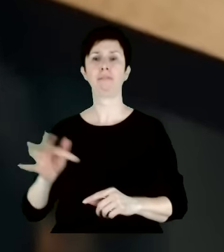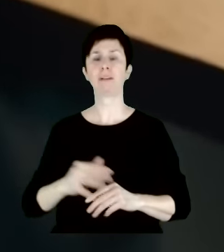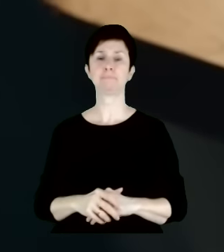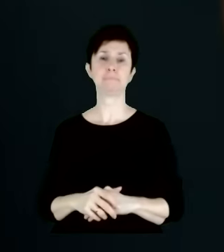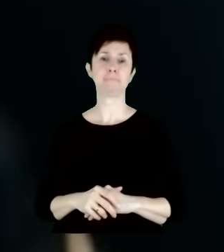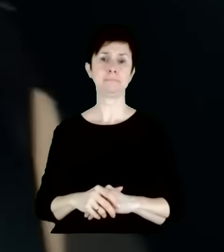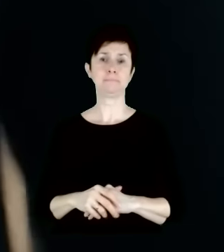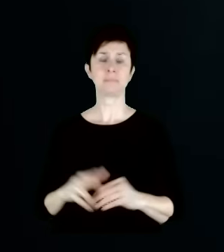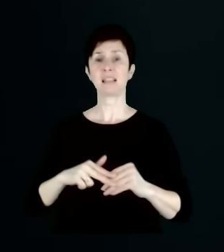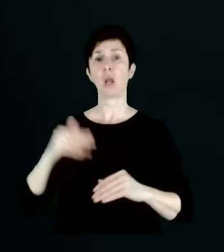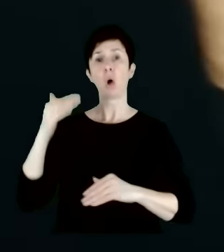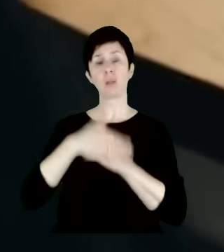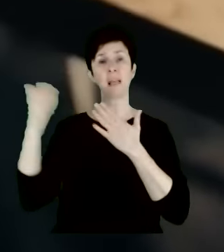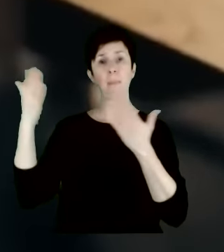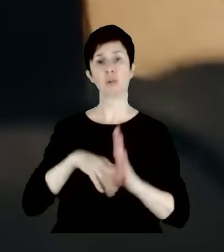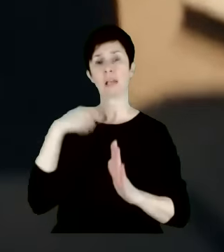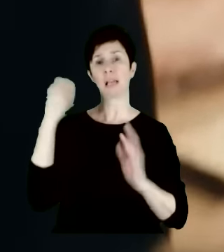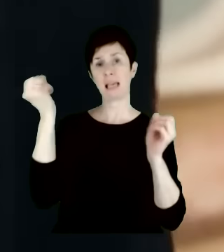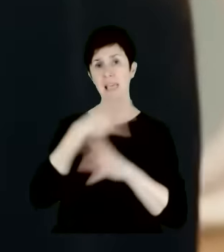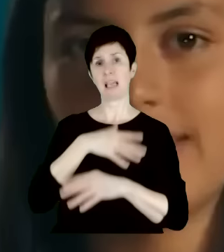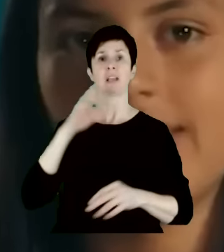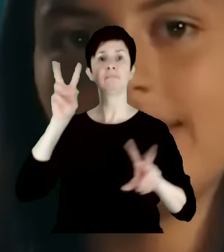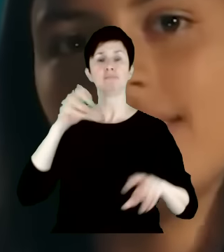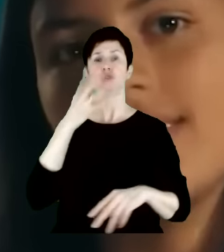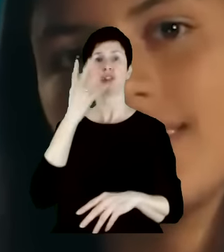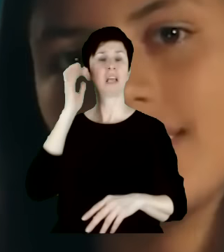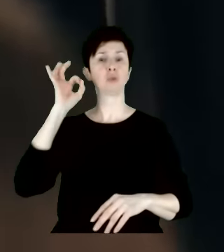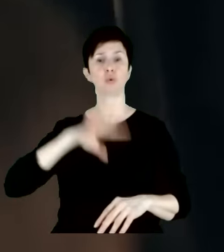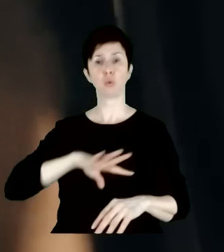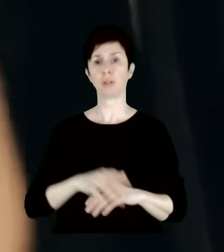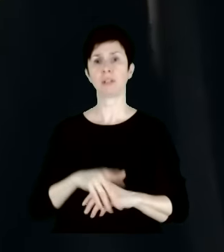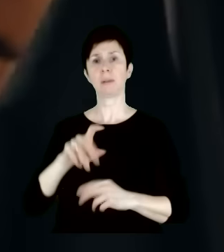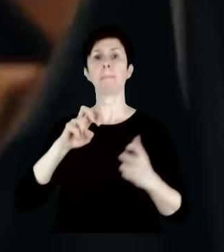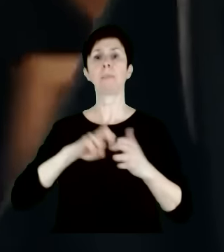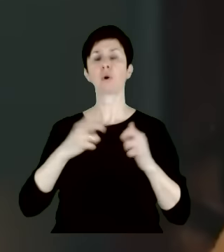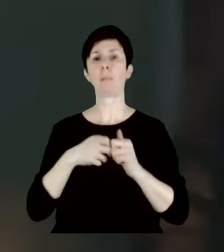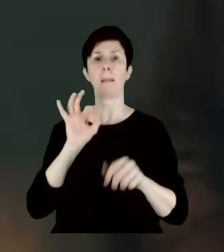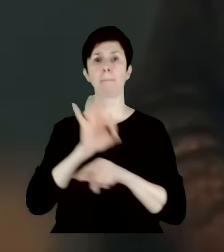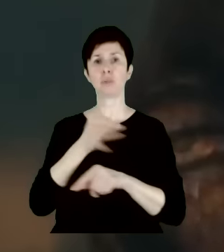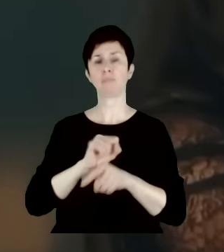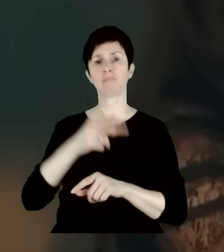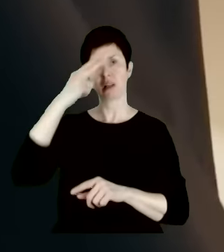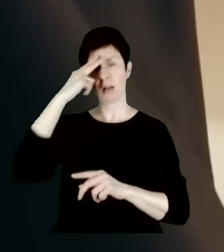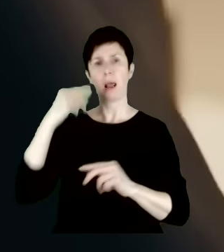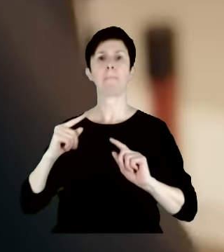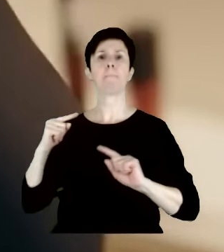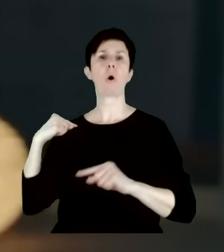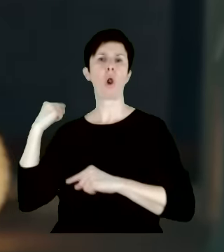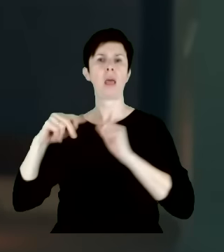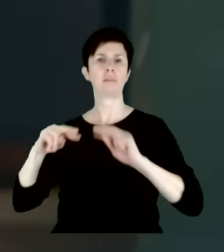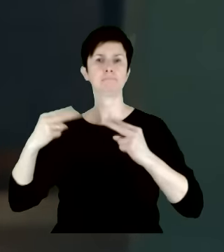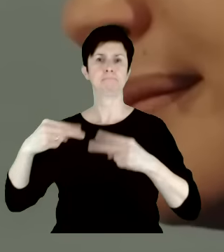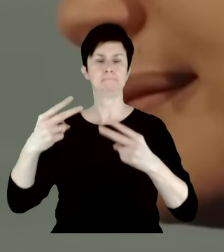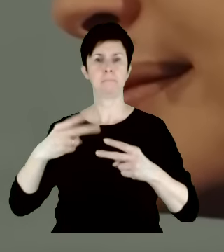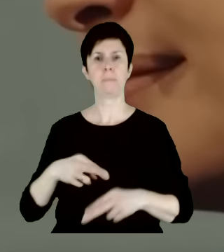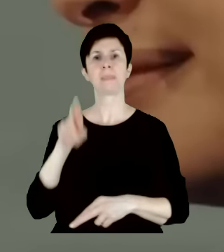A na koniec zapraszamy do kina. Film 4 córki w reżyserii Kuter Benhania porusza problem przemocy i traum przekazywanych z pokolenia na pokolenie. Reżyserka zdecydowała